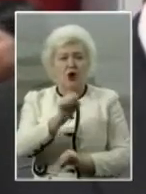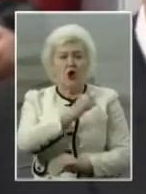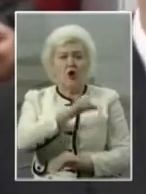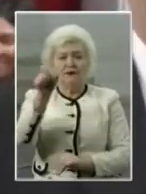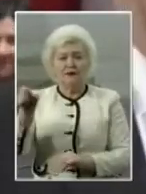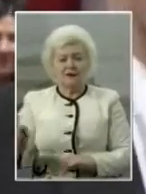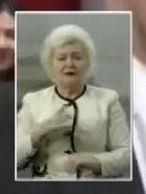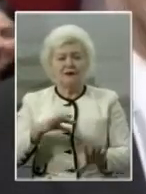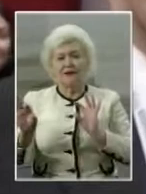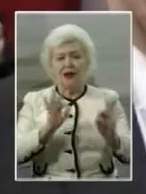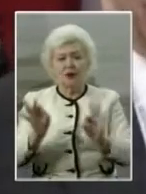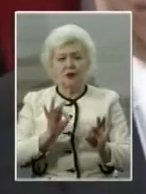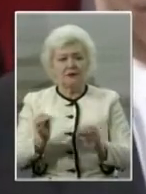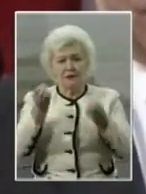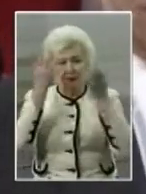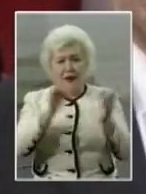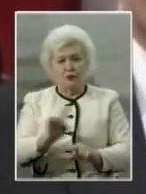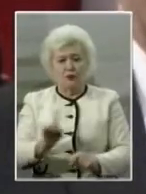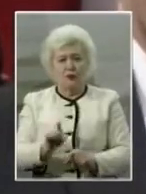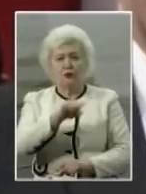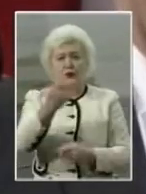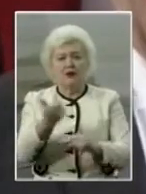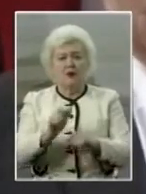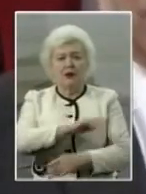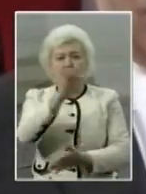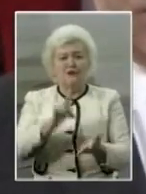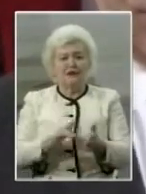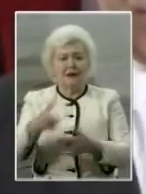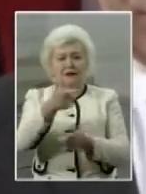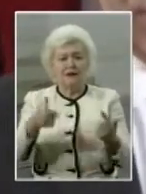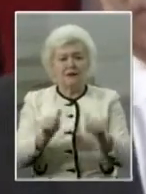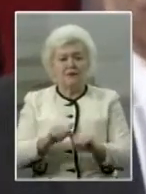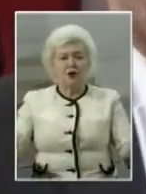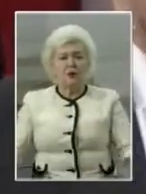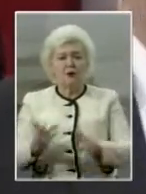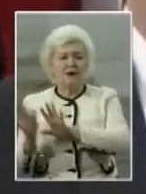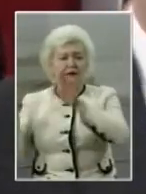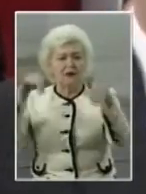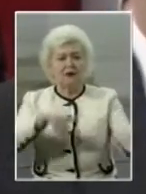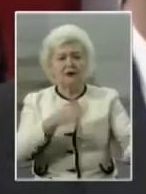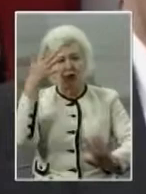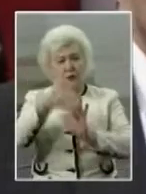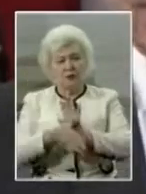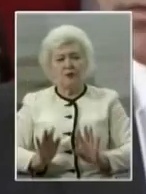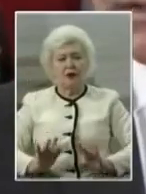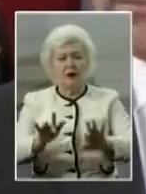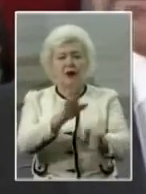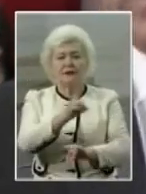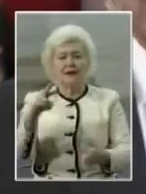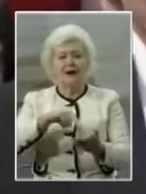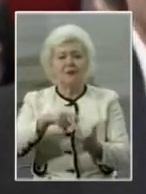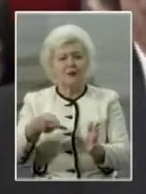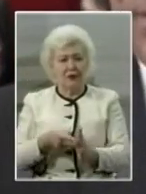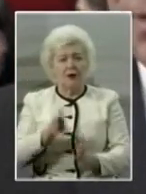некоректно, не цивілізовано. Тим паче робити це все у центрі міста, підіймати хвилю якусь. Ну я розумію, що акція була кимось